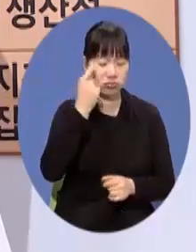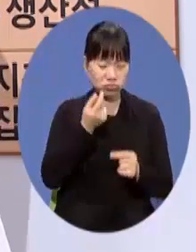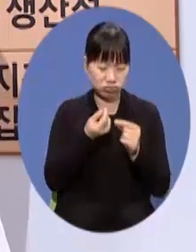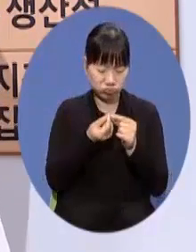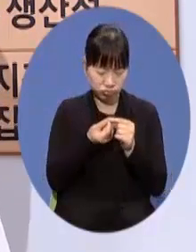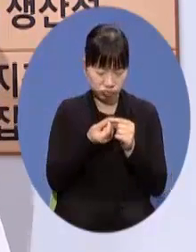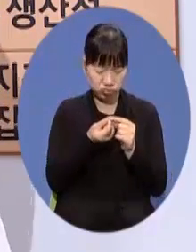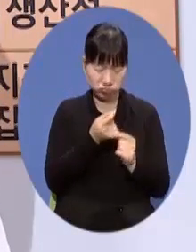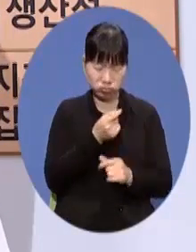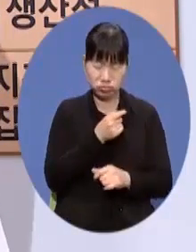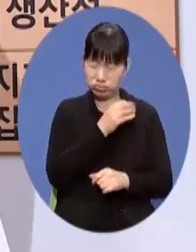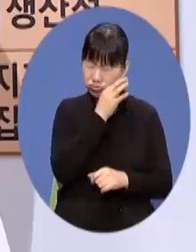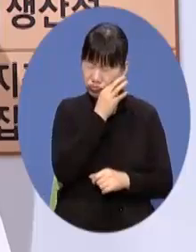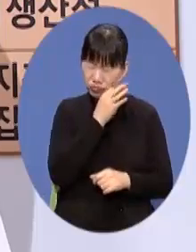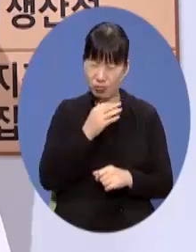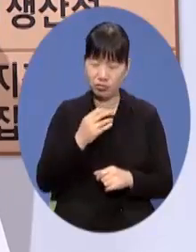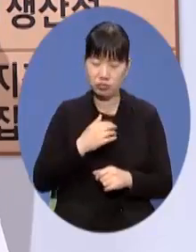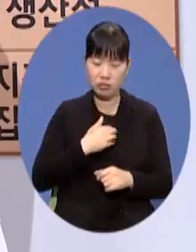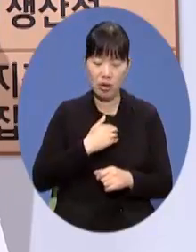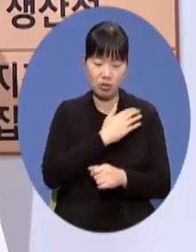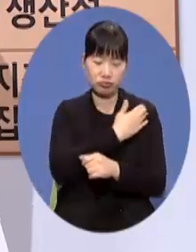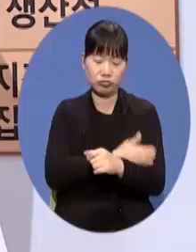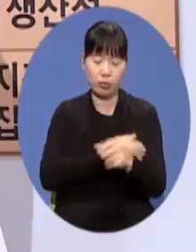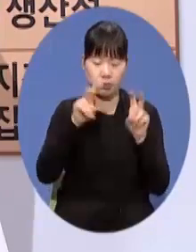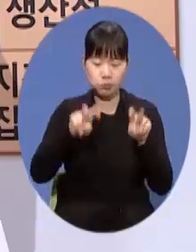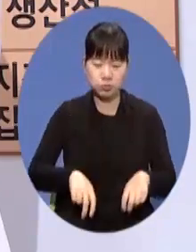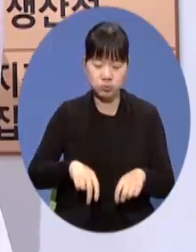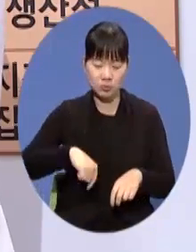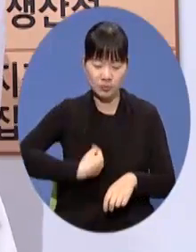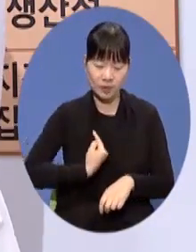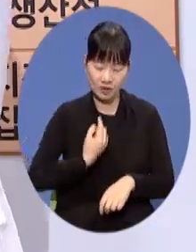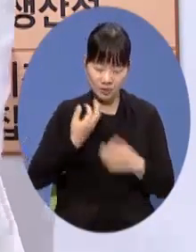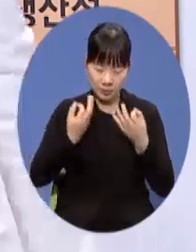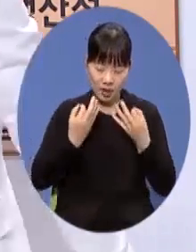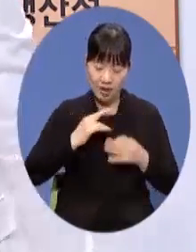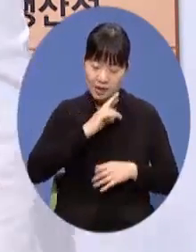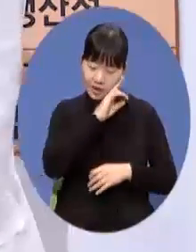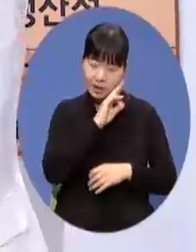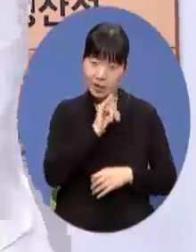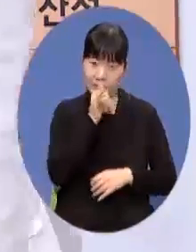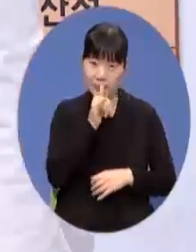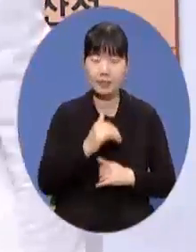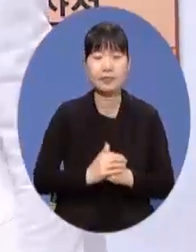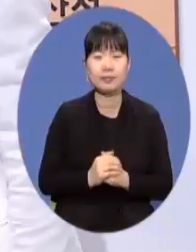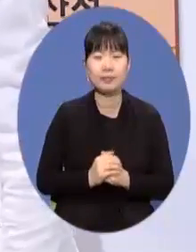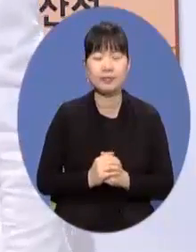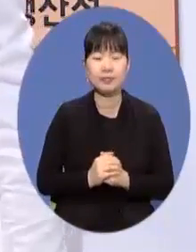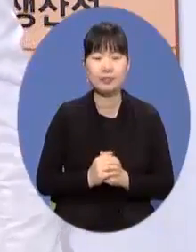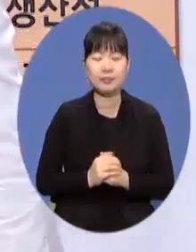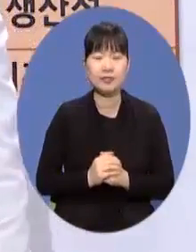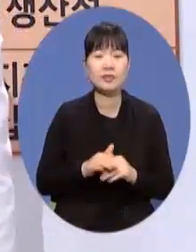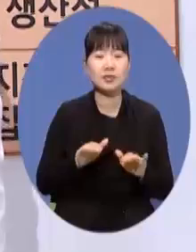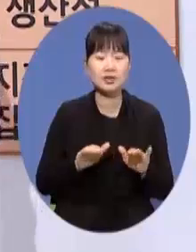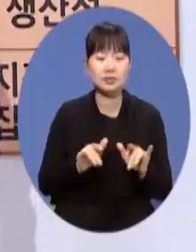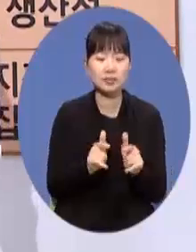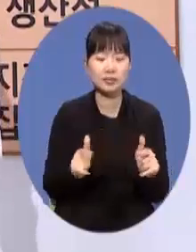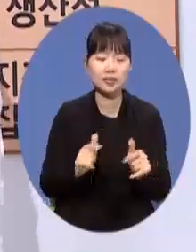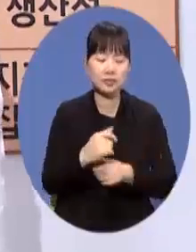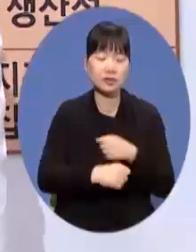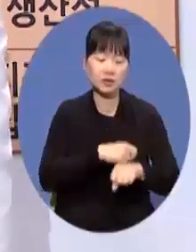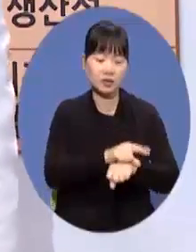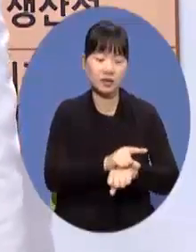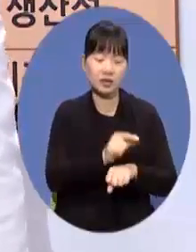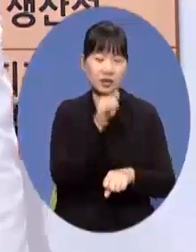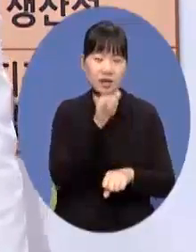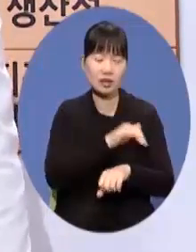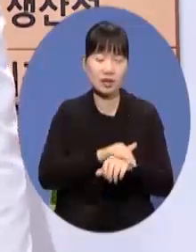창피해. 어우 나 능력이 없나 봐. 이렇게 자기에 대해서 회의감을 좀 갖게 된다. 이렇게 이야기하고 있습니다. 네. 그래서 이것들이 자율성이라는